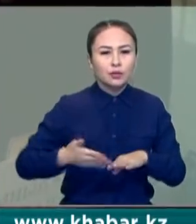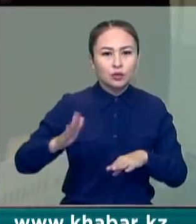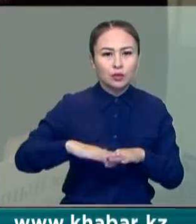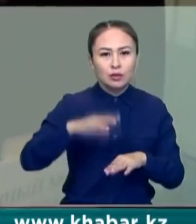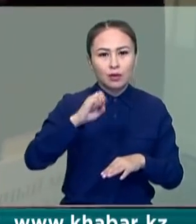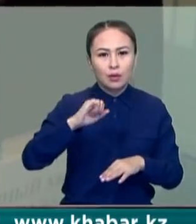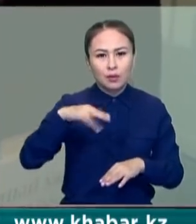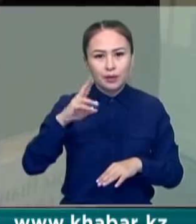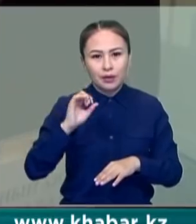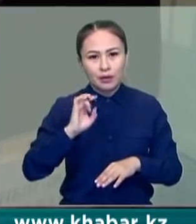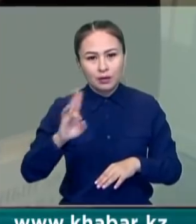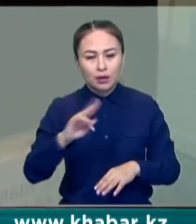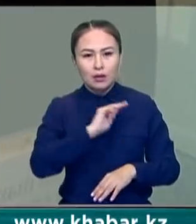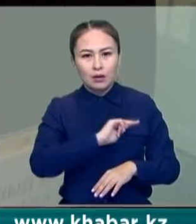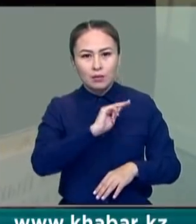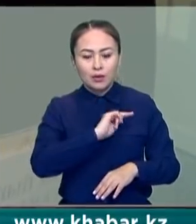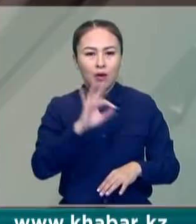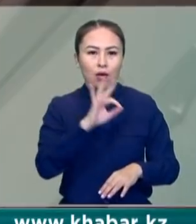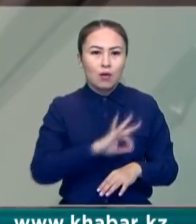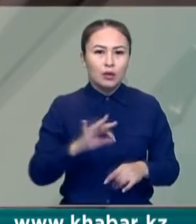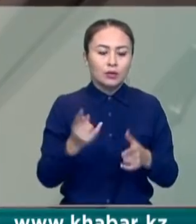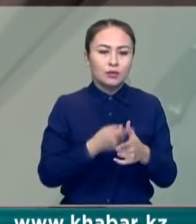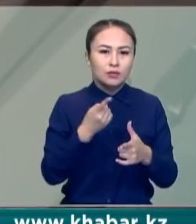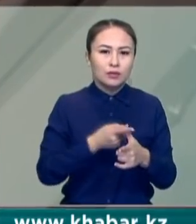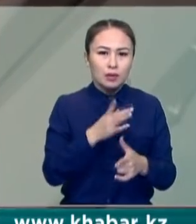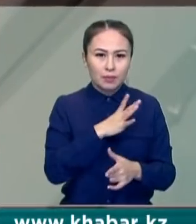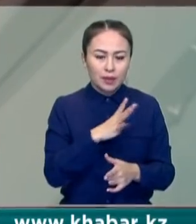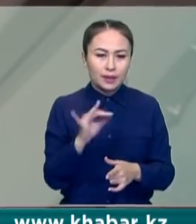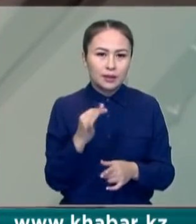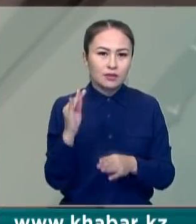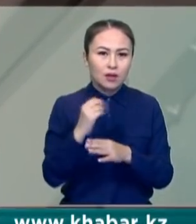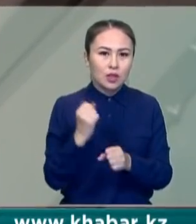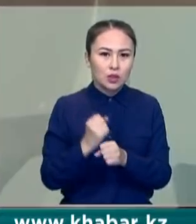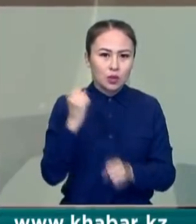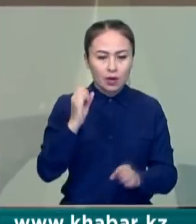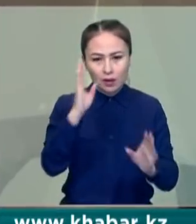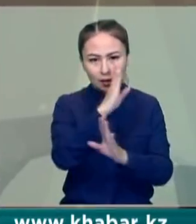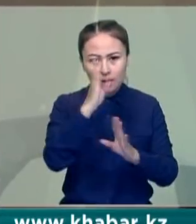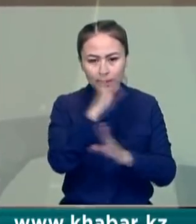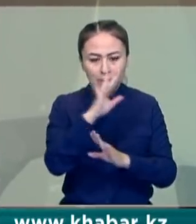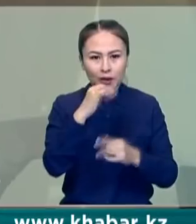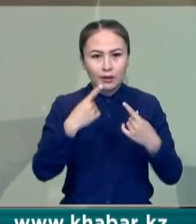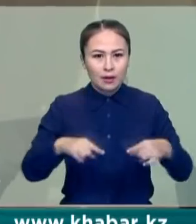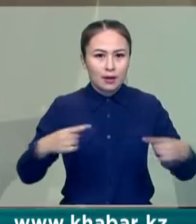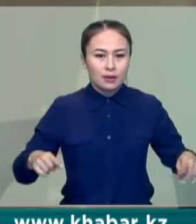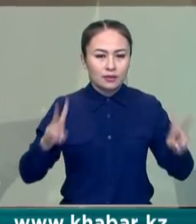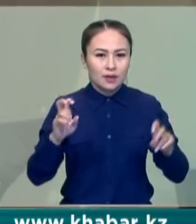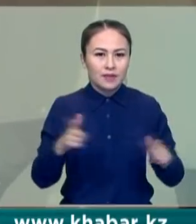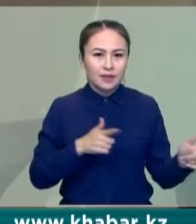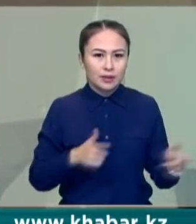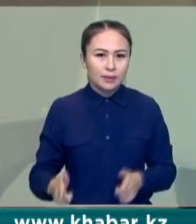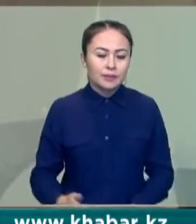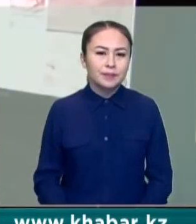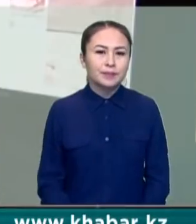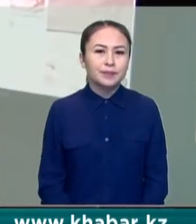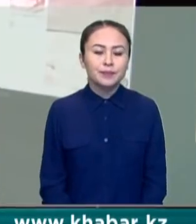тау-кен техникаларында жұмыс істейтін операторлар шеберліктерін шыңдайды. Олар қатаң климаттық жағдайлармен апаттарға сақадай сай болуы